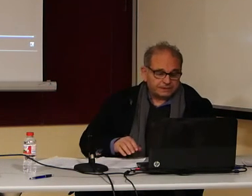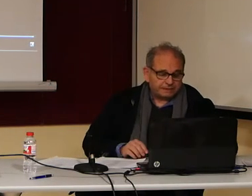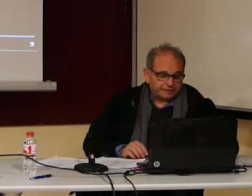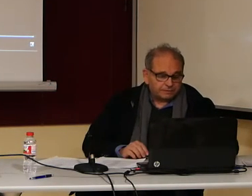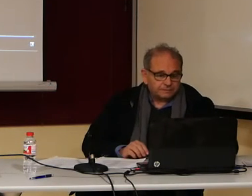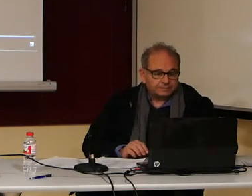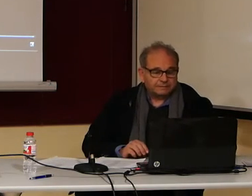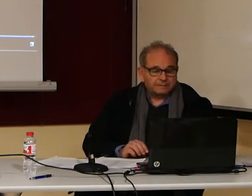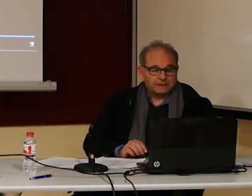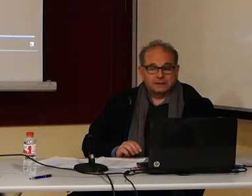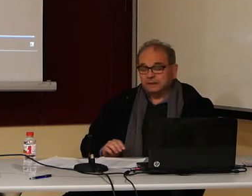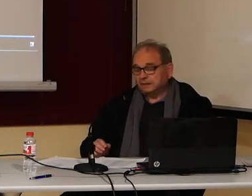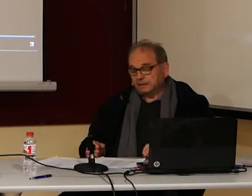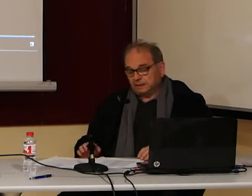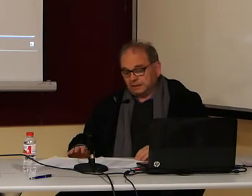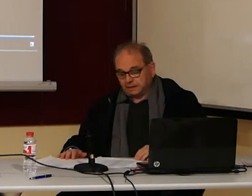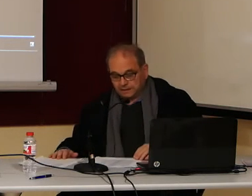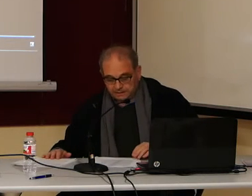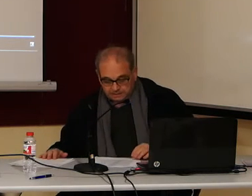de Vicent Navarro.